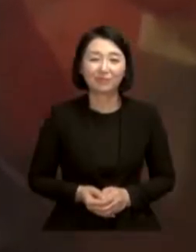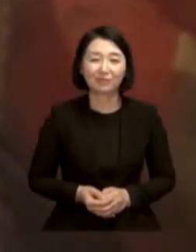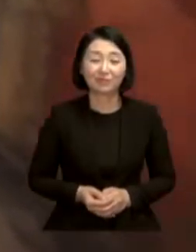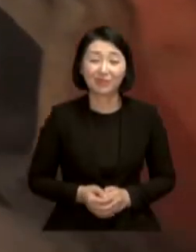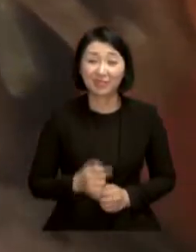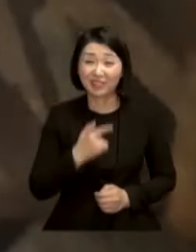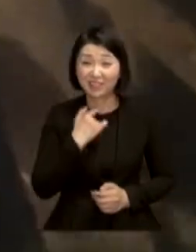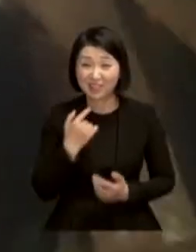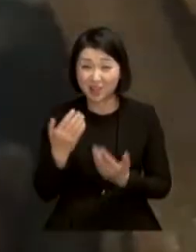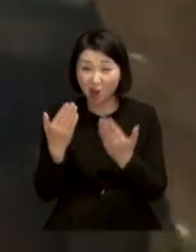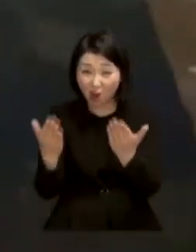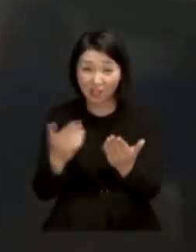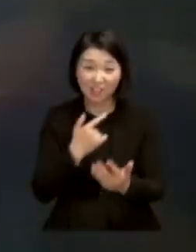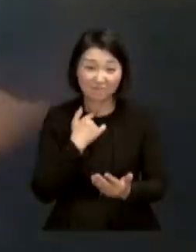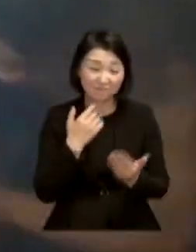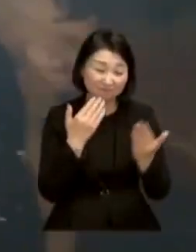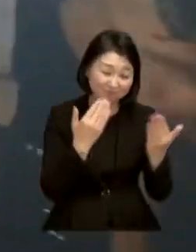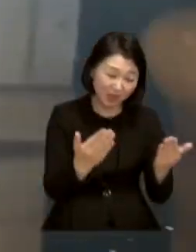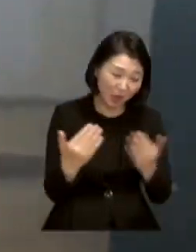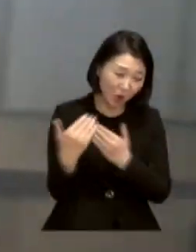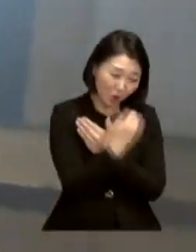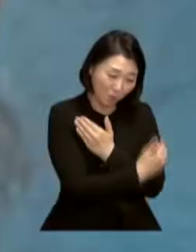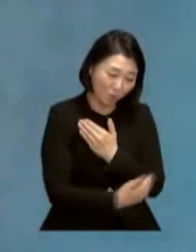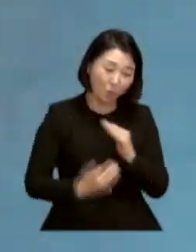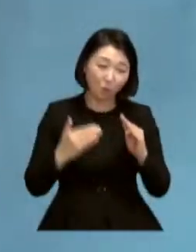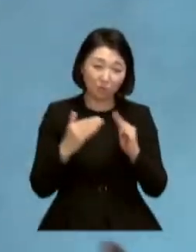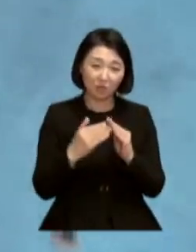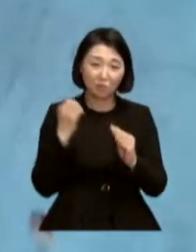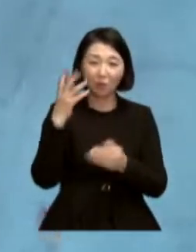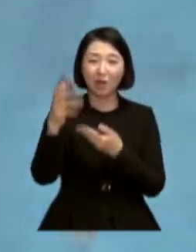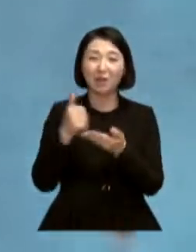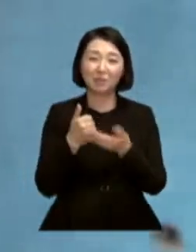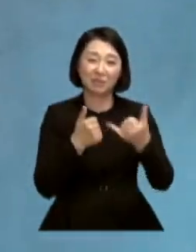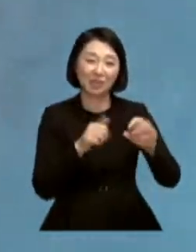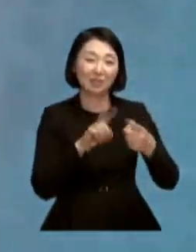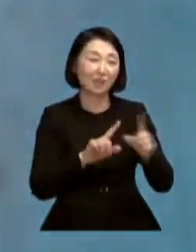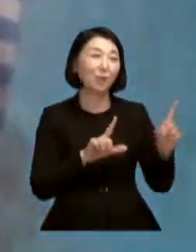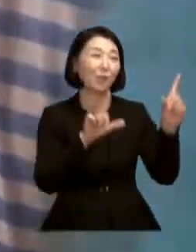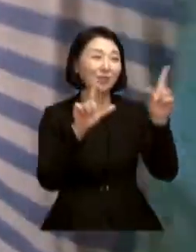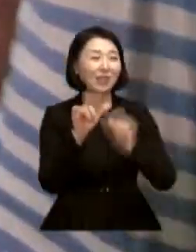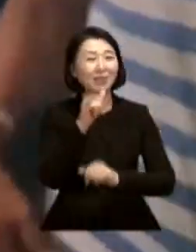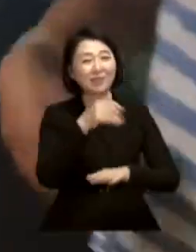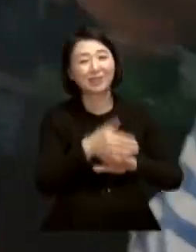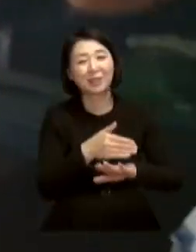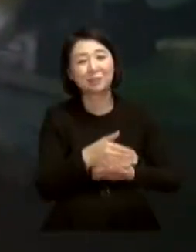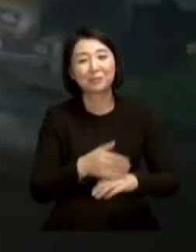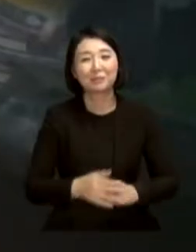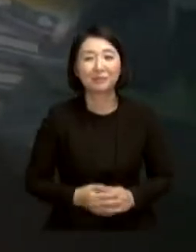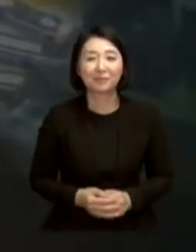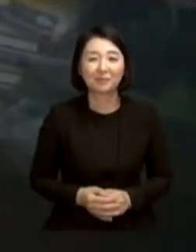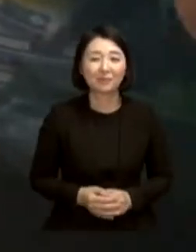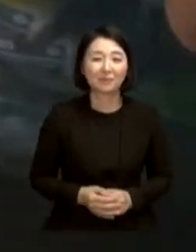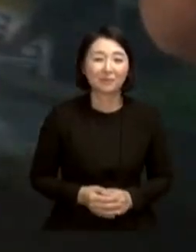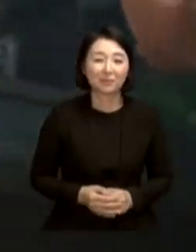그 헌신 속에 육신의 거처뿐 아니라 하나님의 자녀로 살아갈 수 있음에 감사하는 이들이다.